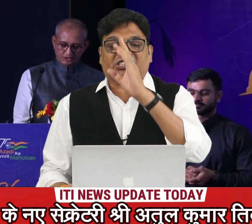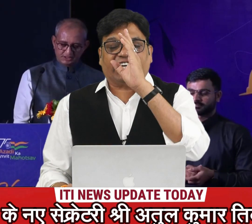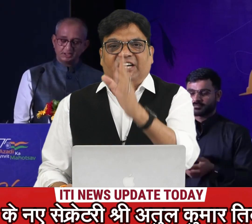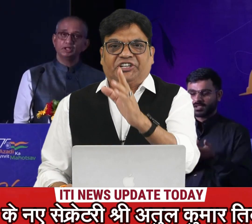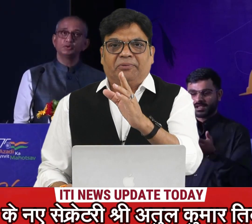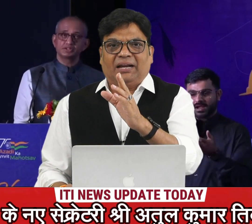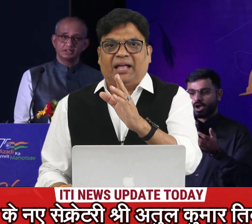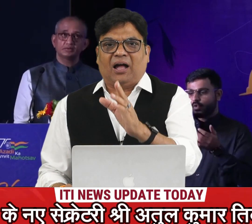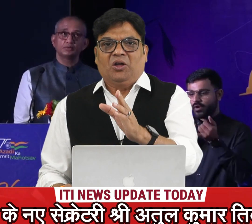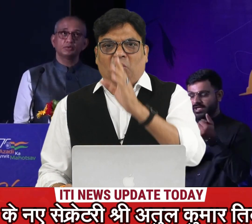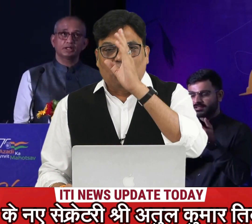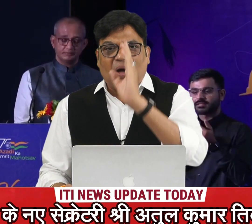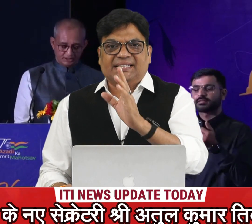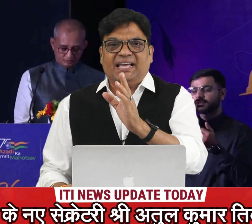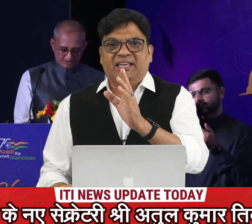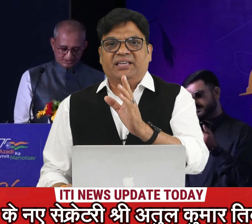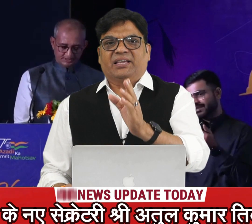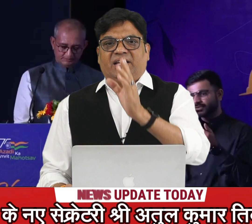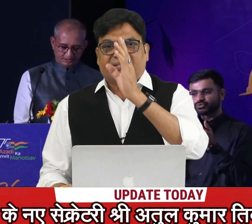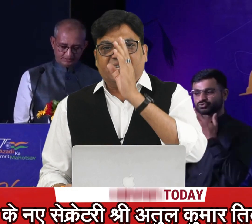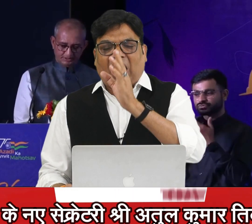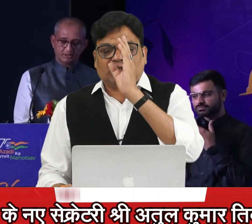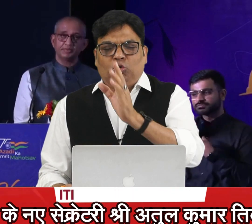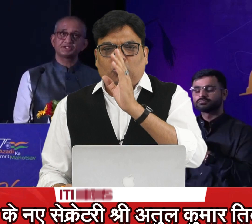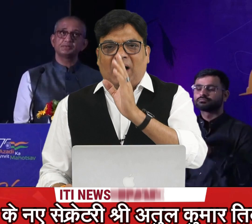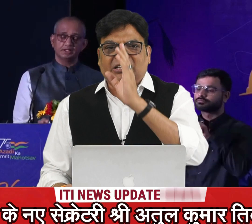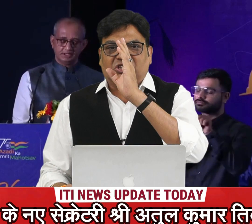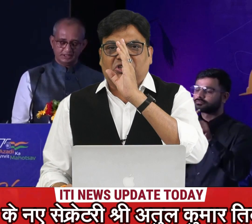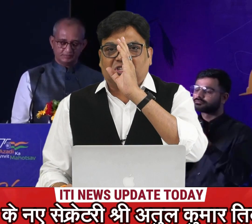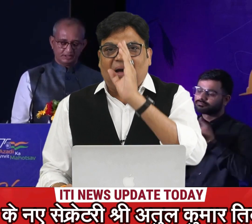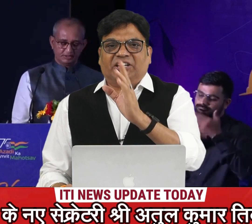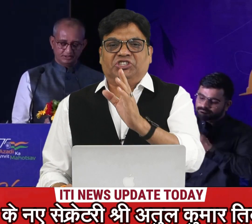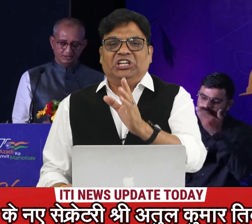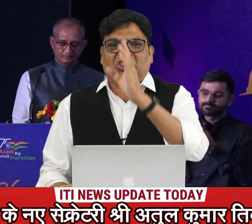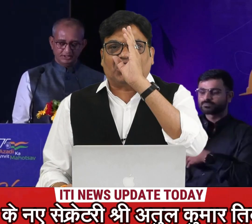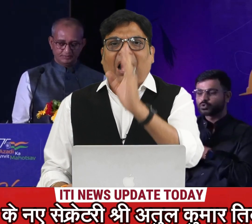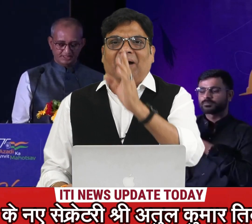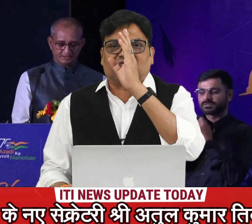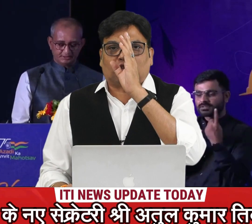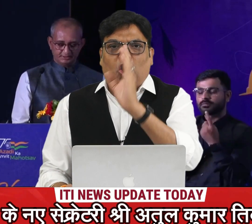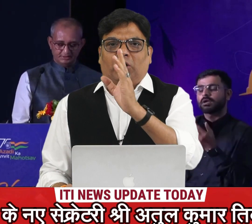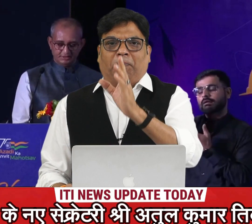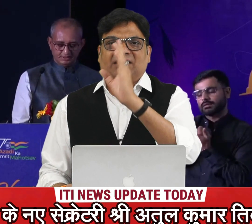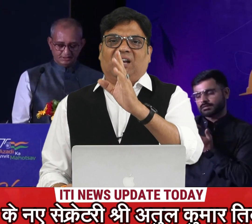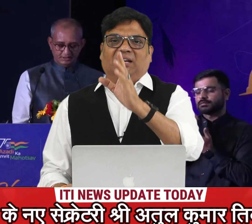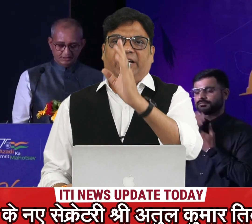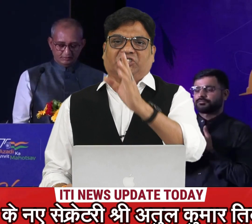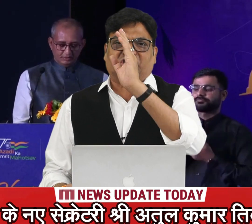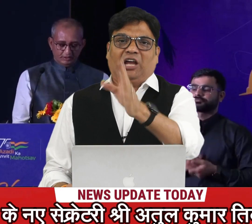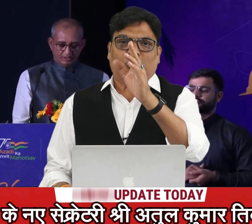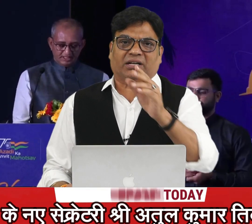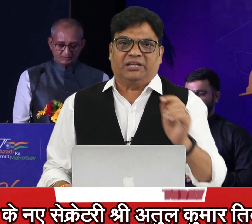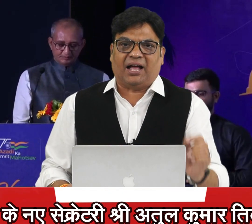विकास का सेक्रेटरी बनाया, वैसे ही श्री अतुल कुमार तिवारी जी ने ताबड़तोड़ फैसला